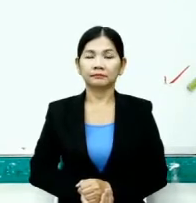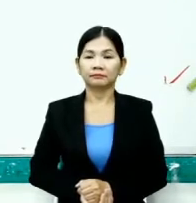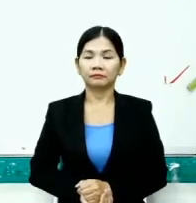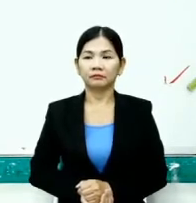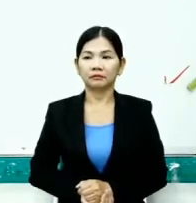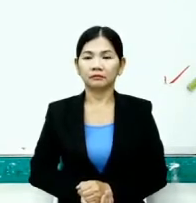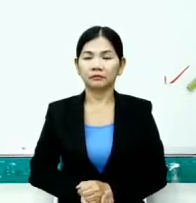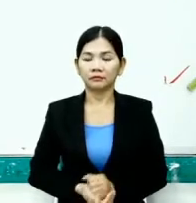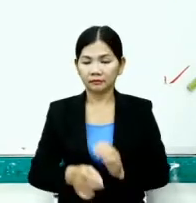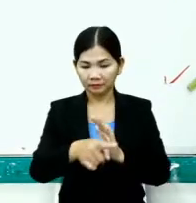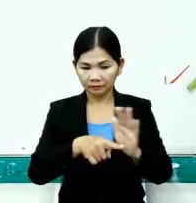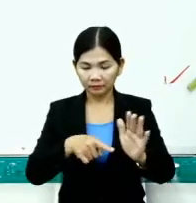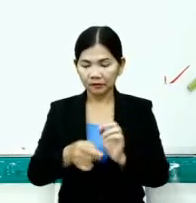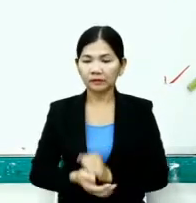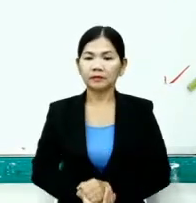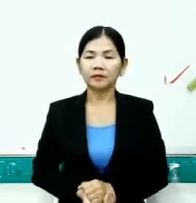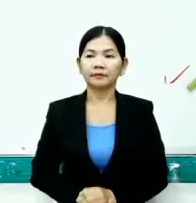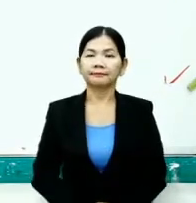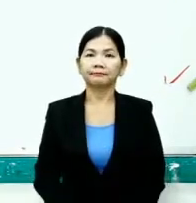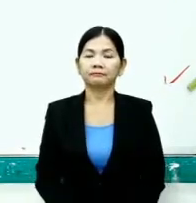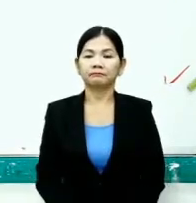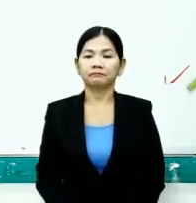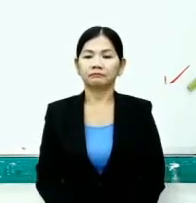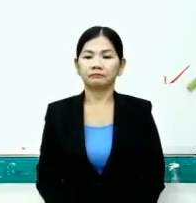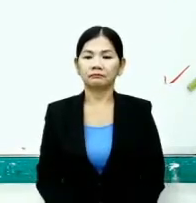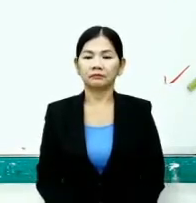ប៉ាន់ស្មានផលដក